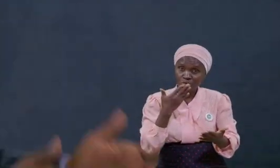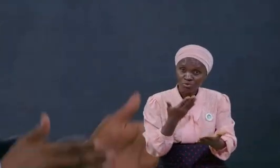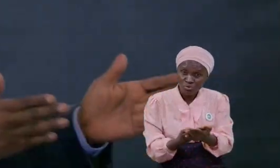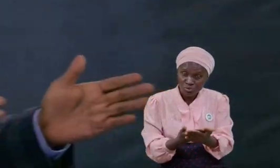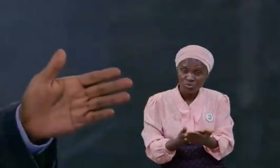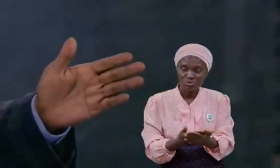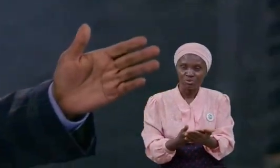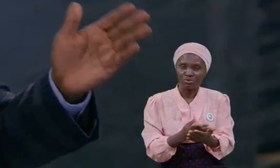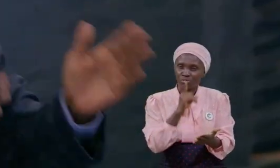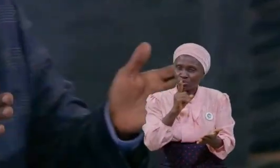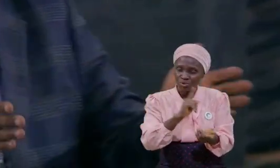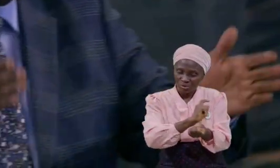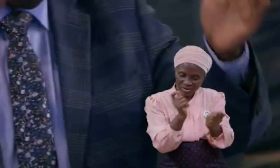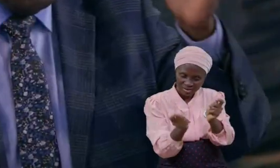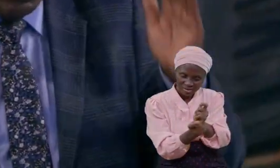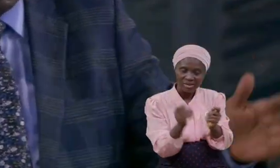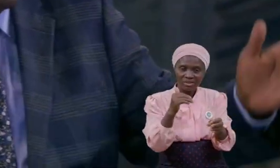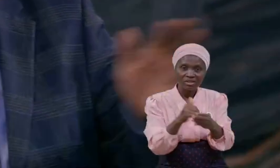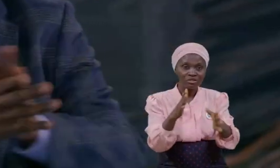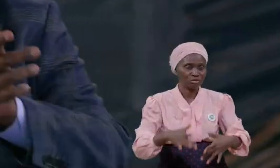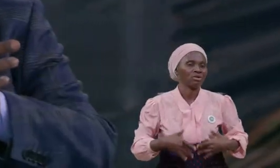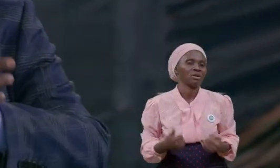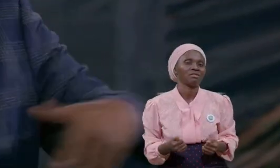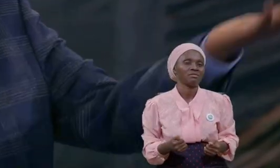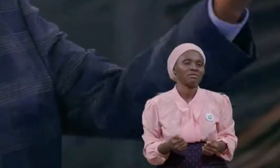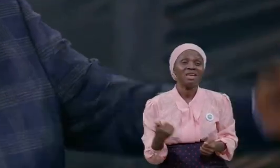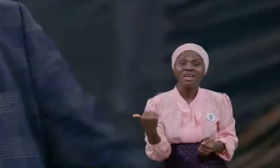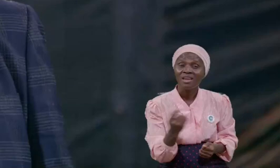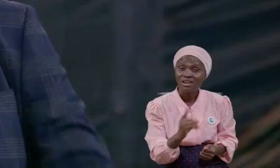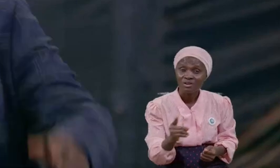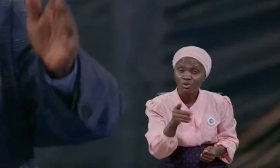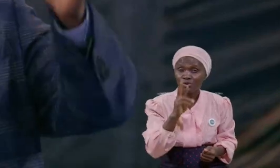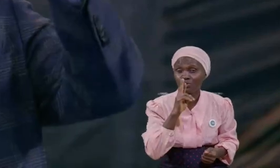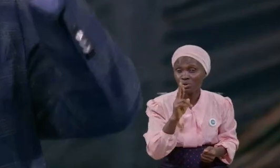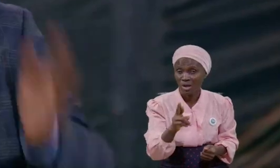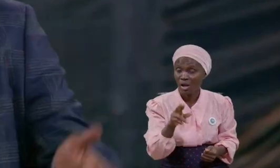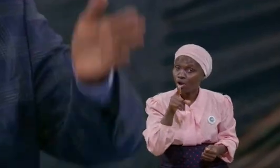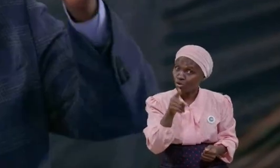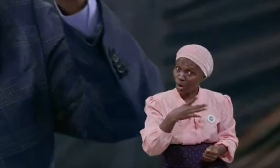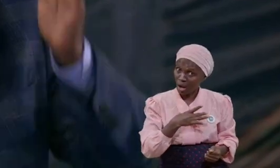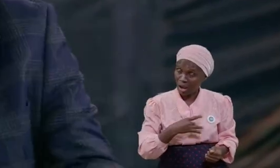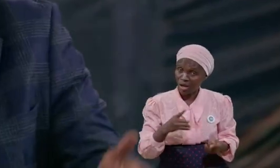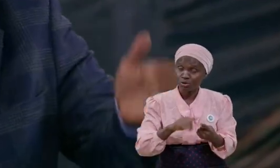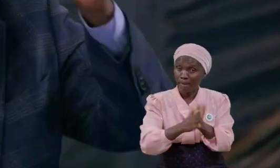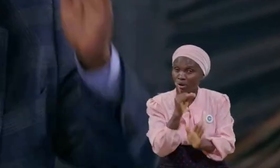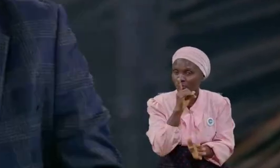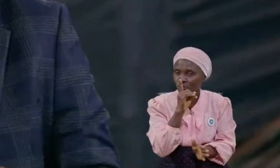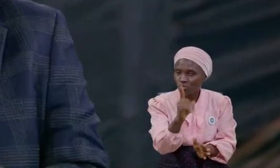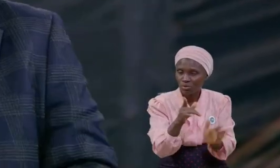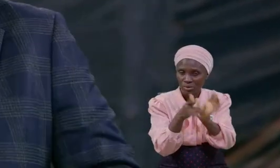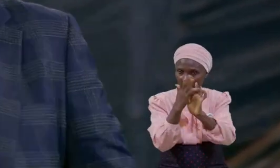un véritable, réel chrétien, pour devenir un réel croyant et pour devenir un chrétien